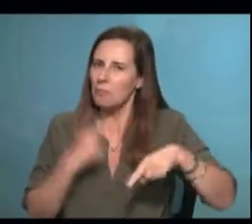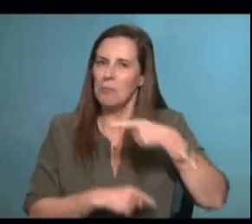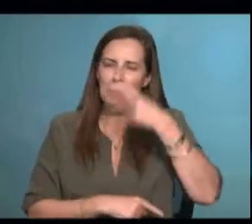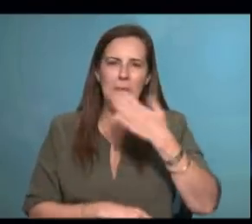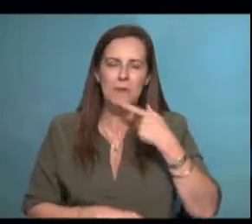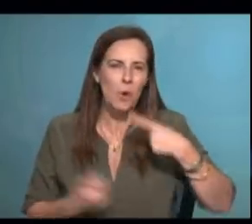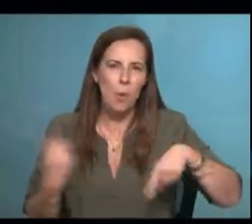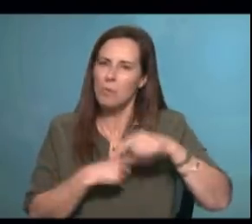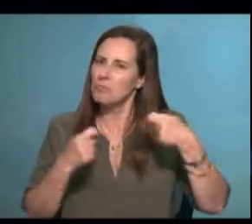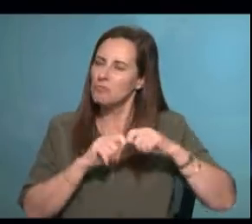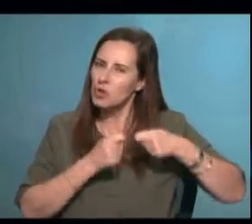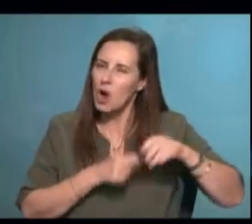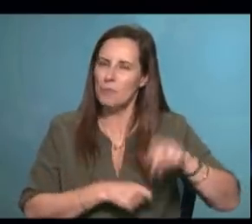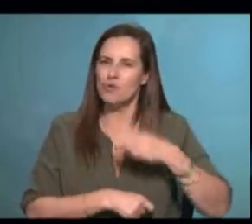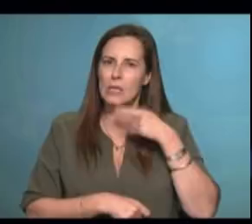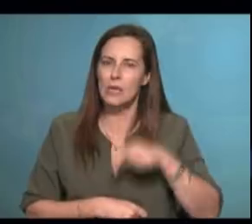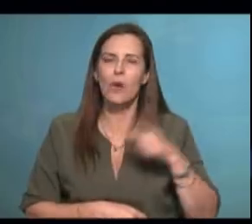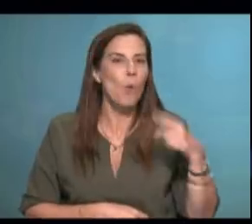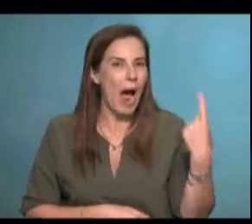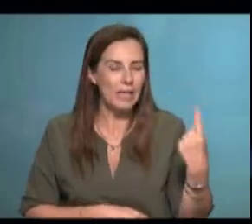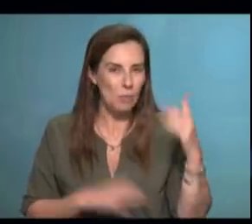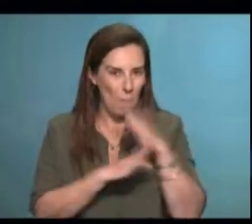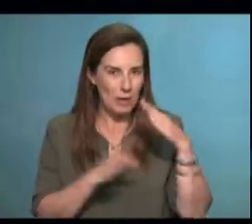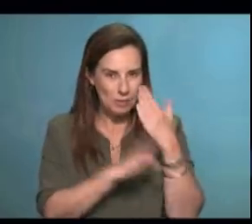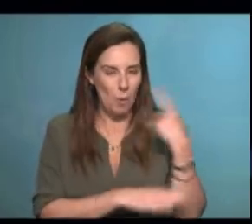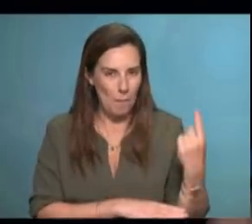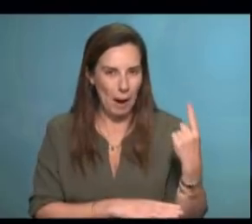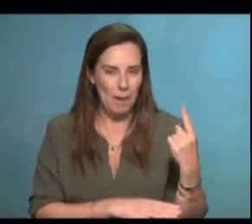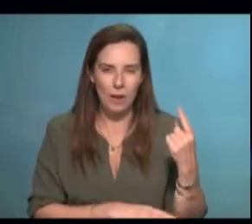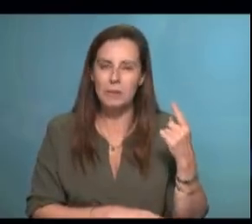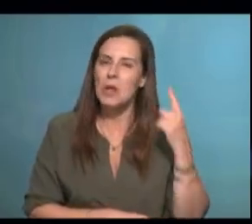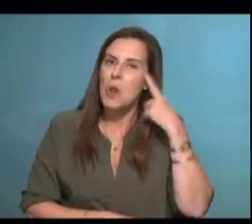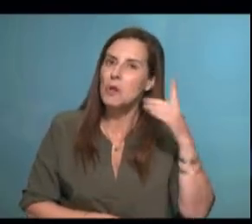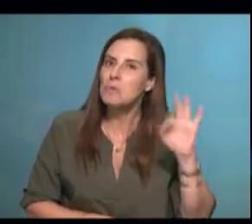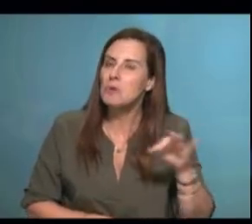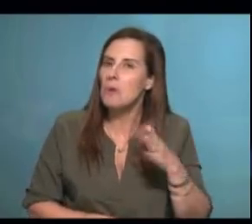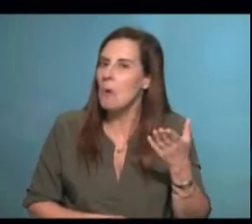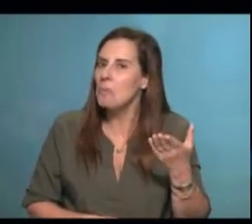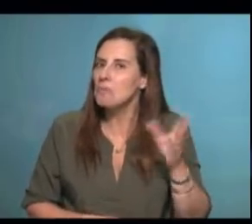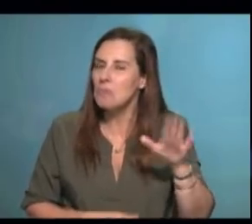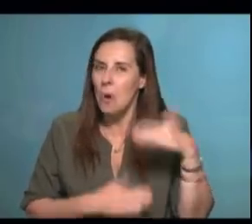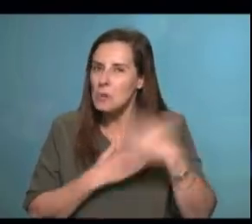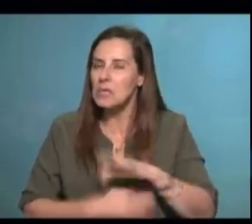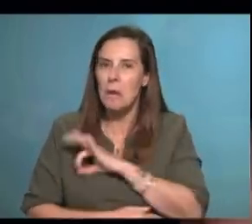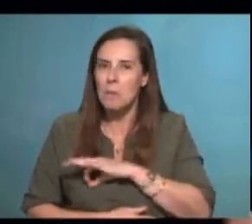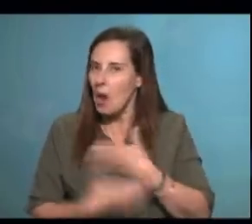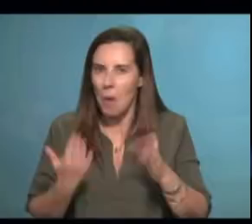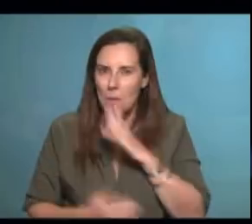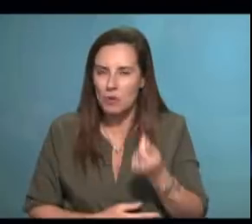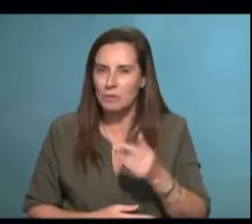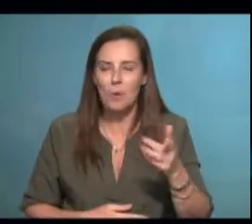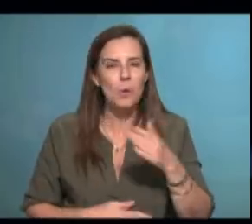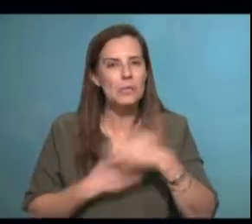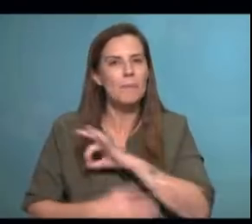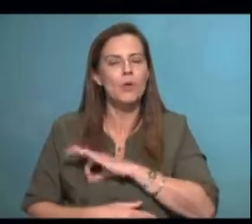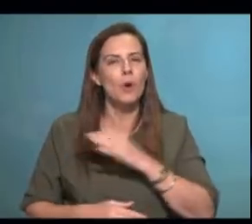שם בקשרים עם ישראלים. הוא עצמו, המחבל, לא ידוע עם בעיות כלכליות. הוא סיים תיכון בהצטיינות. מה הוא עשה